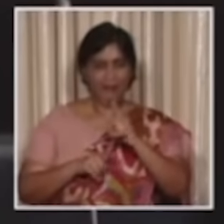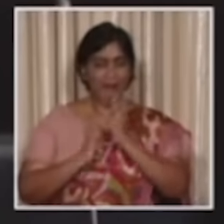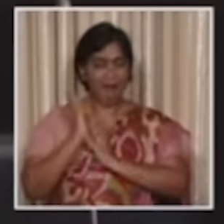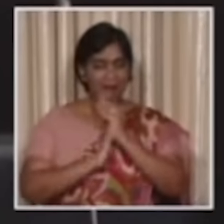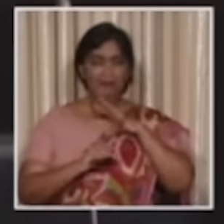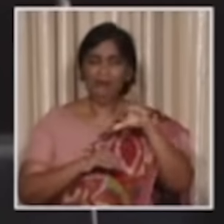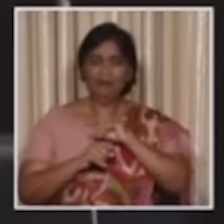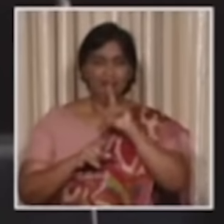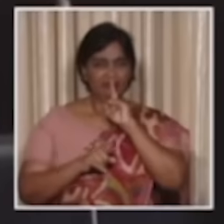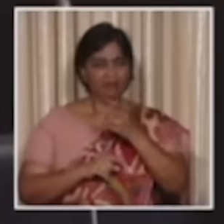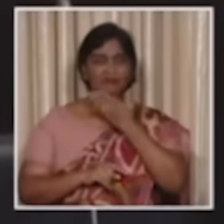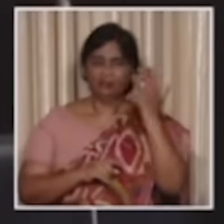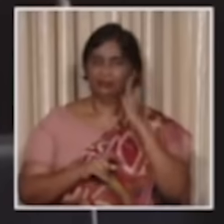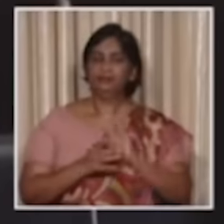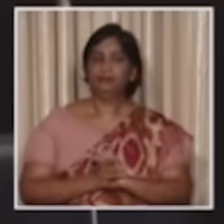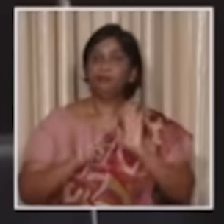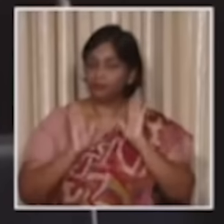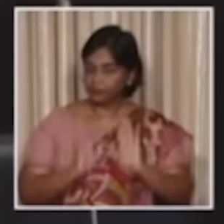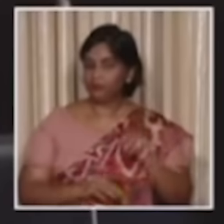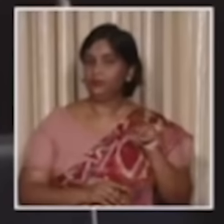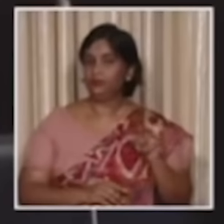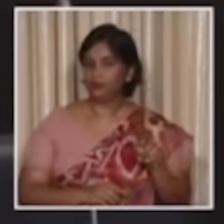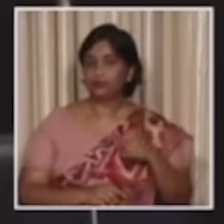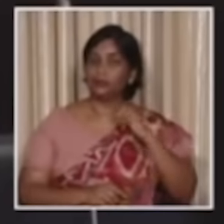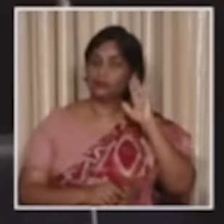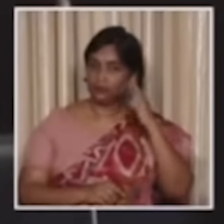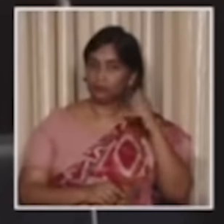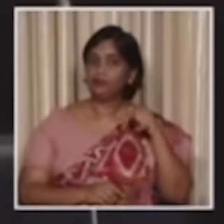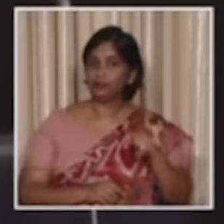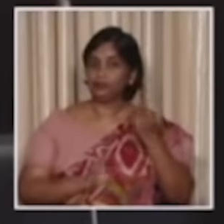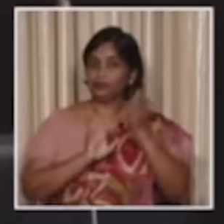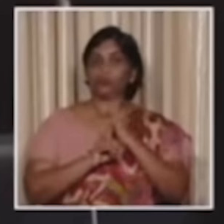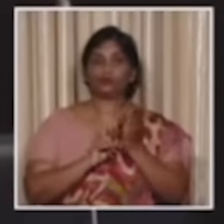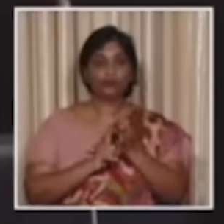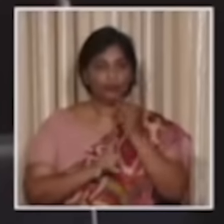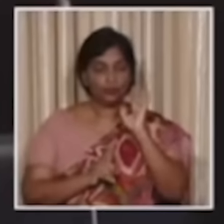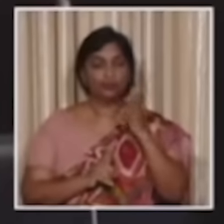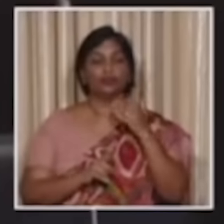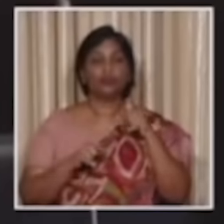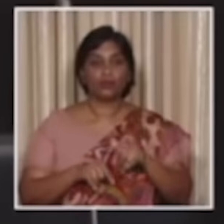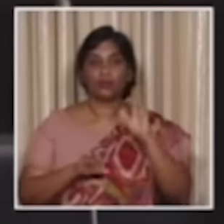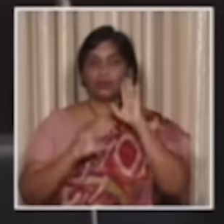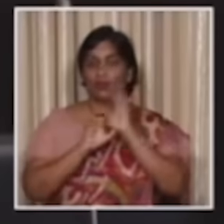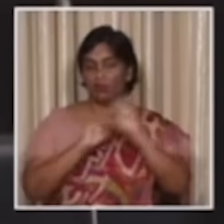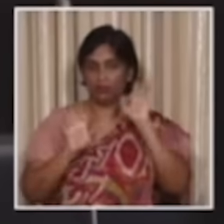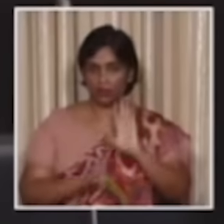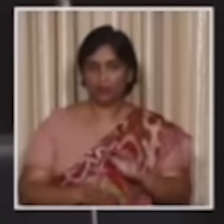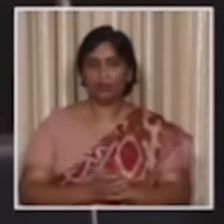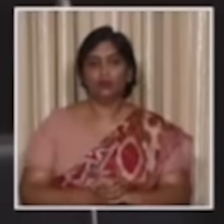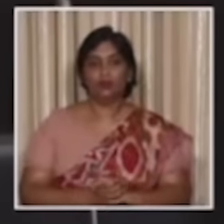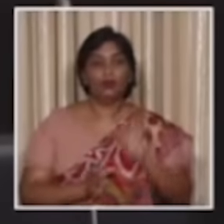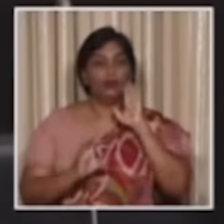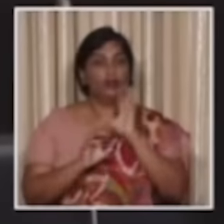වරප්‍රසාද පාවිච්චි කරගෙන කියන්න පුළුවන්. නමුත් විශේෂයෙන්ම දැන් හිටපු ජනාධිපතිතුමෙකුත් දැන් ප්‍රකාශනෙකුත් කරලා තිබෙනවා.